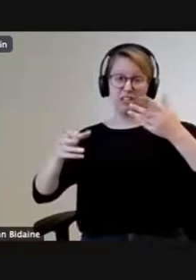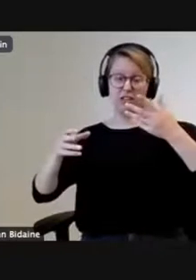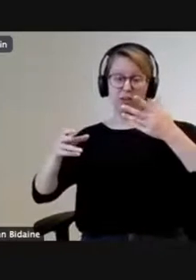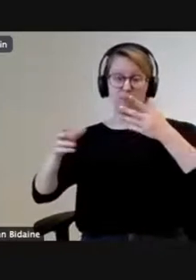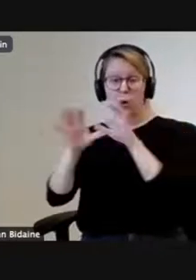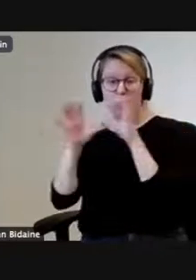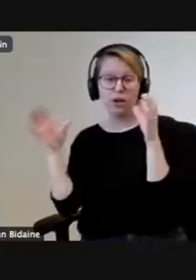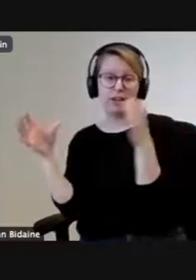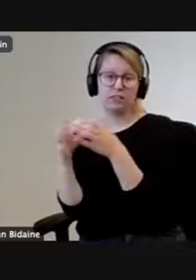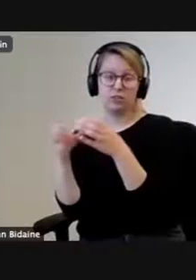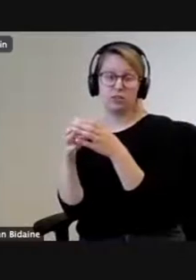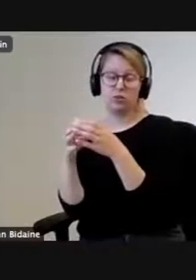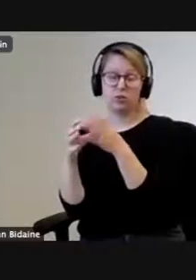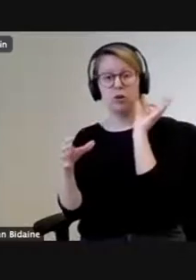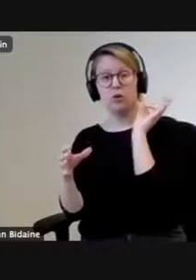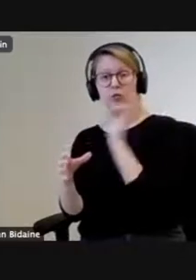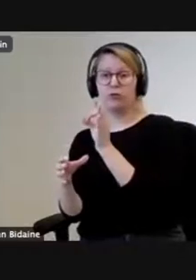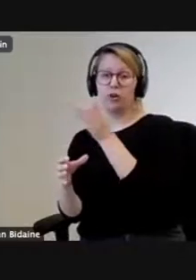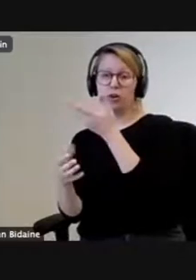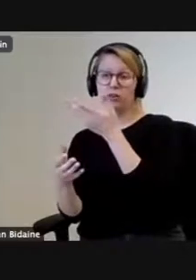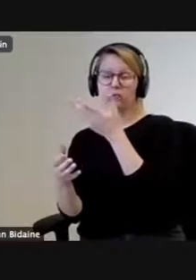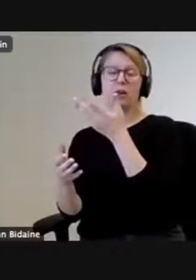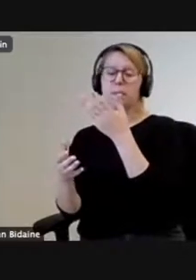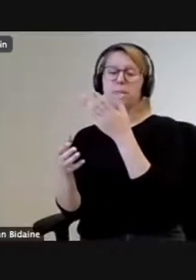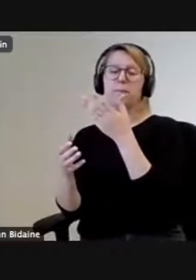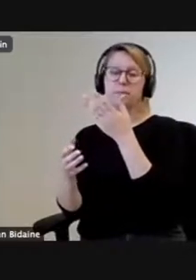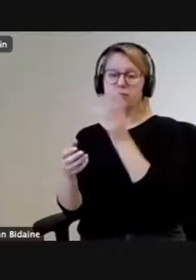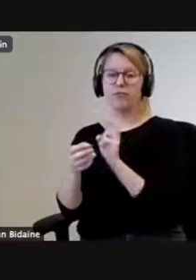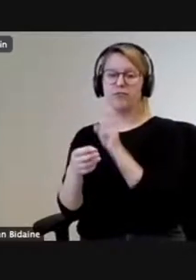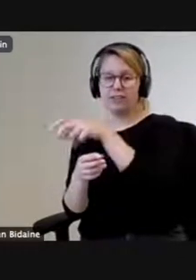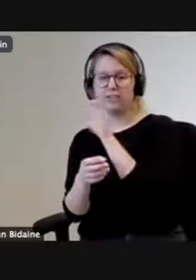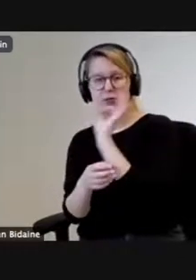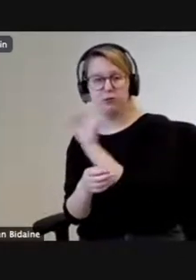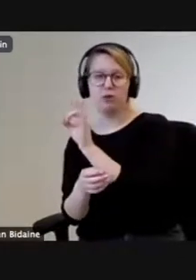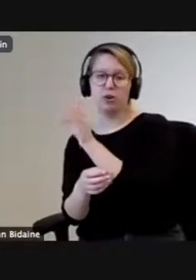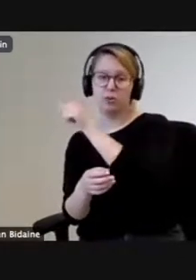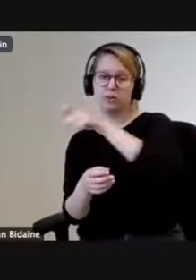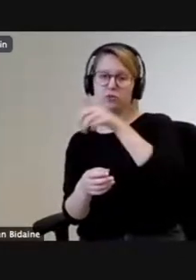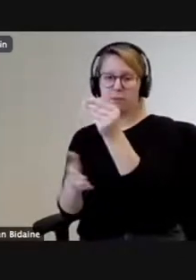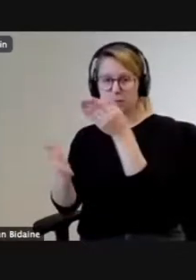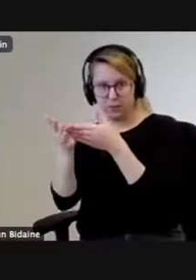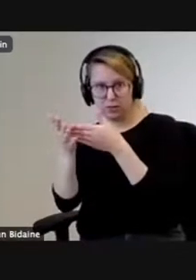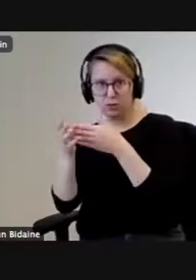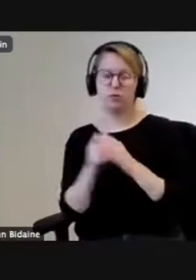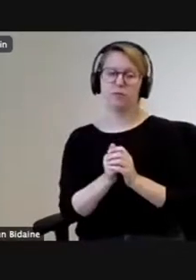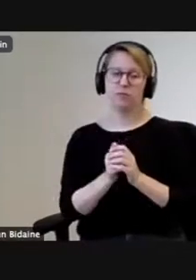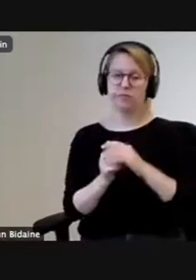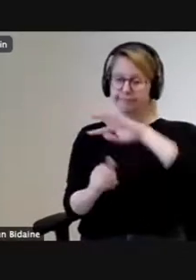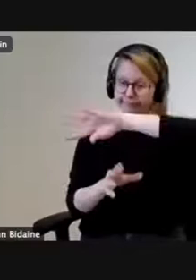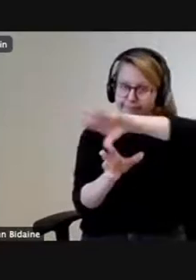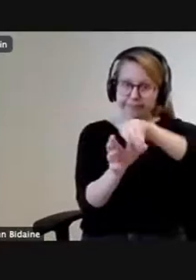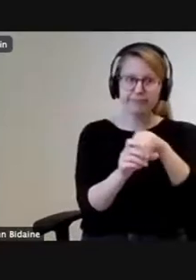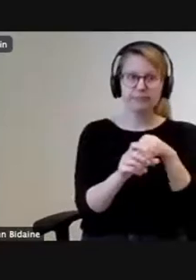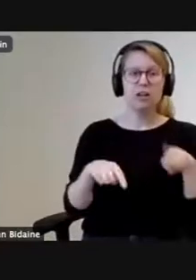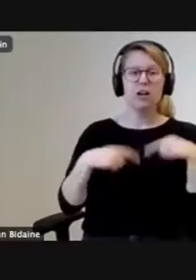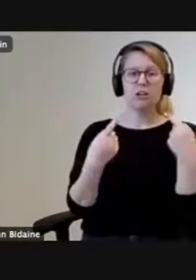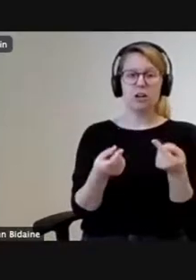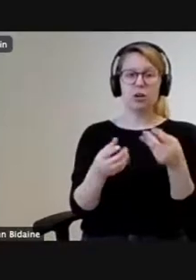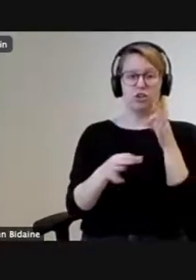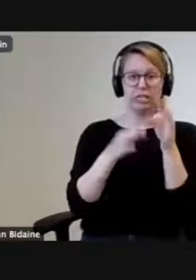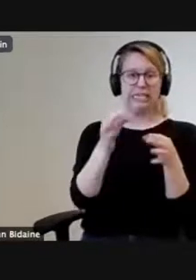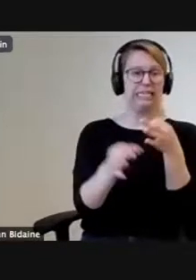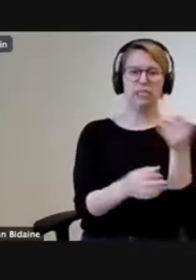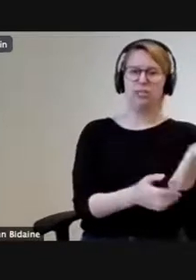stratégie précédente qui est disponible en ligne et qui montrait que la précédente stratégie, qui couvrait aussi une